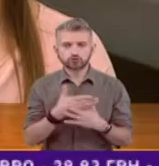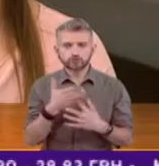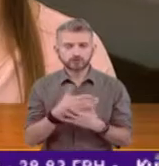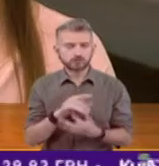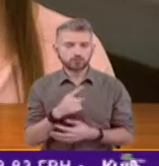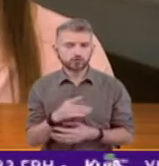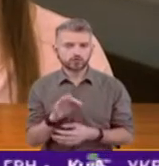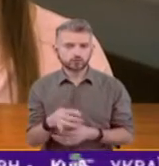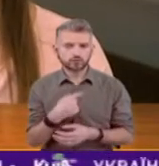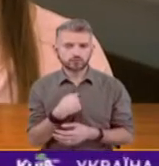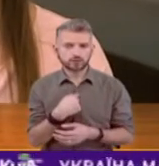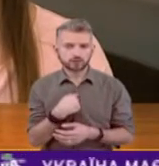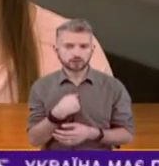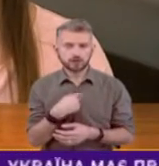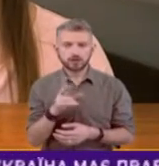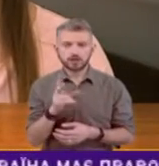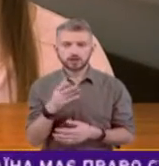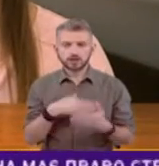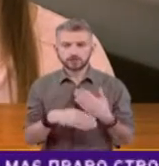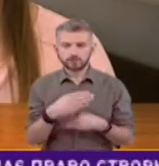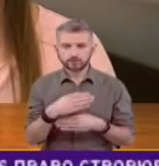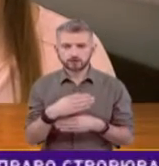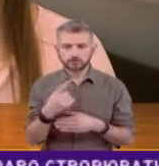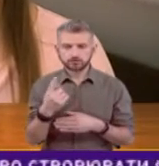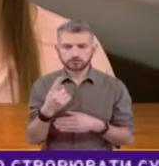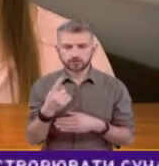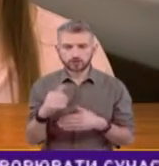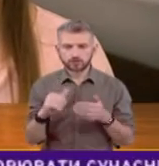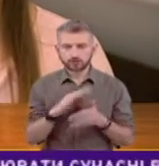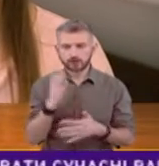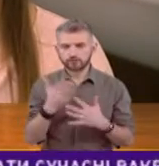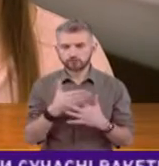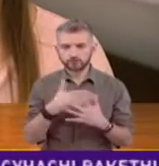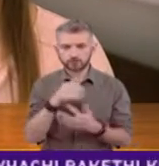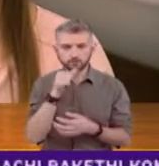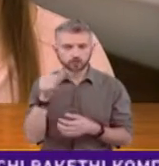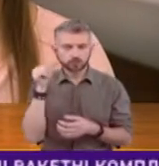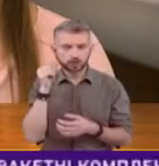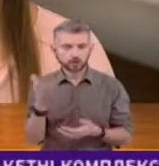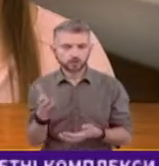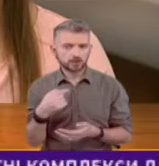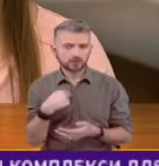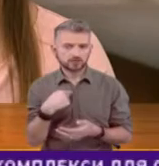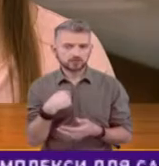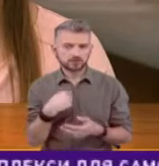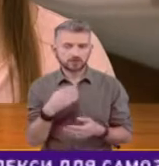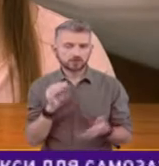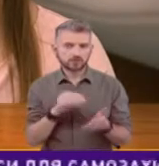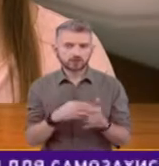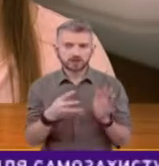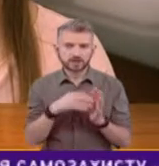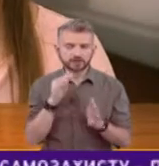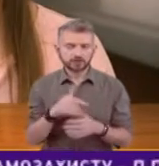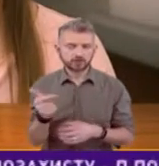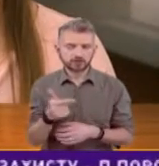Почому-то мені перегрупи інваліду відказали сусідів в прошлому году начитали 9 тисяч